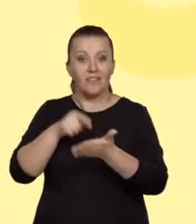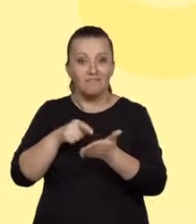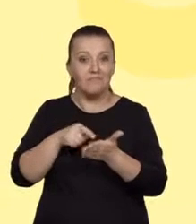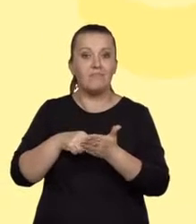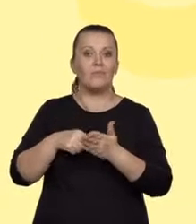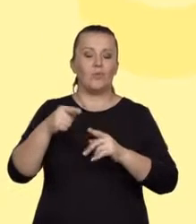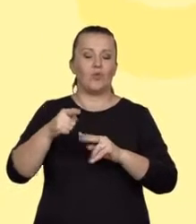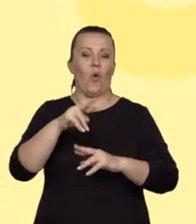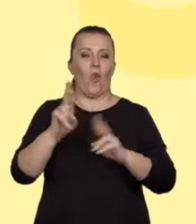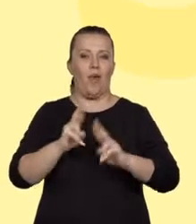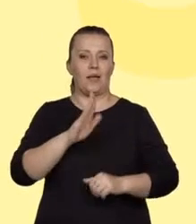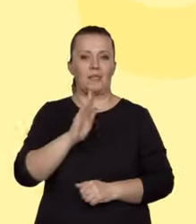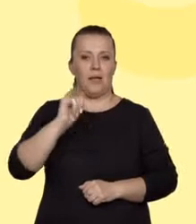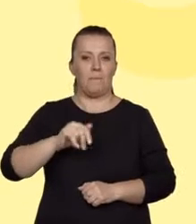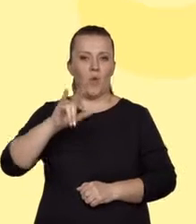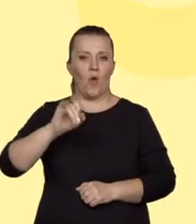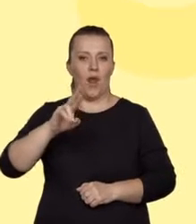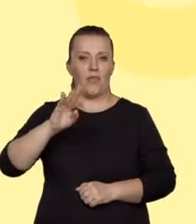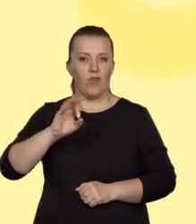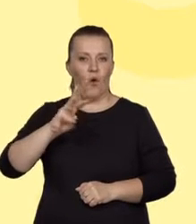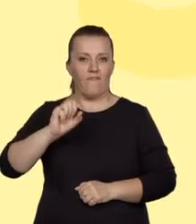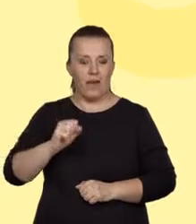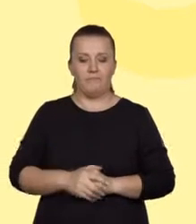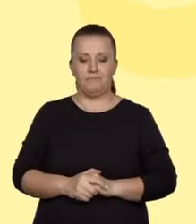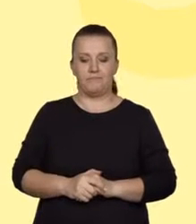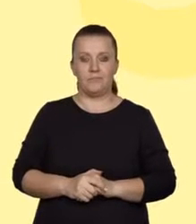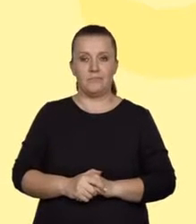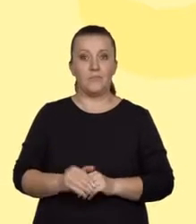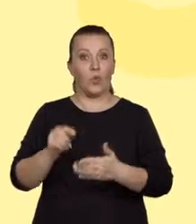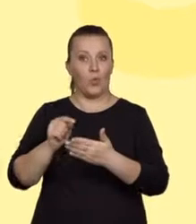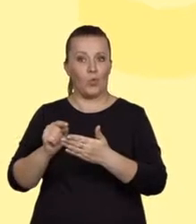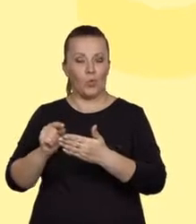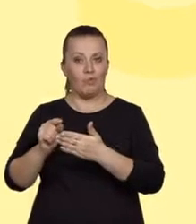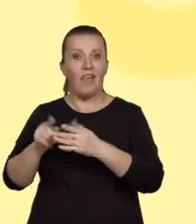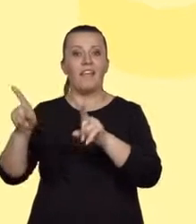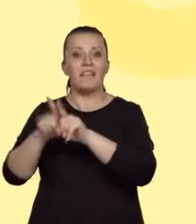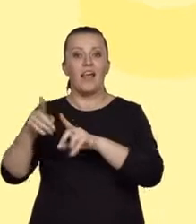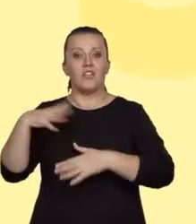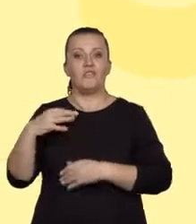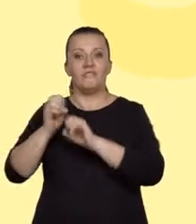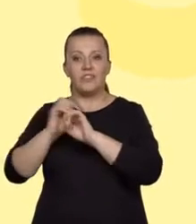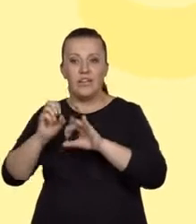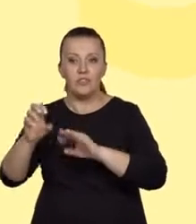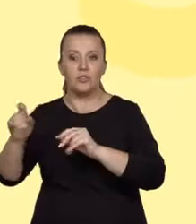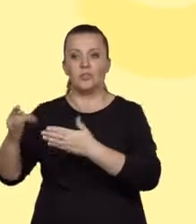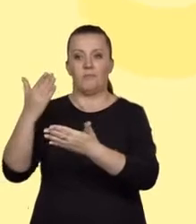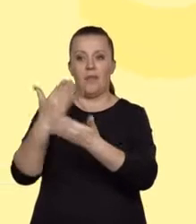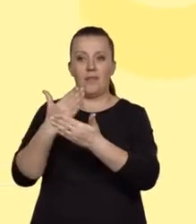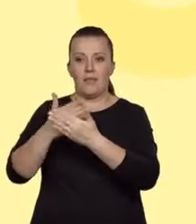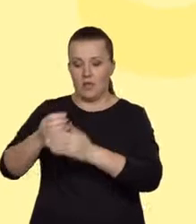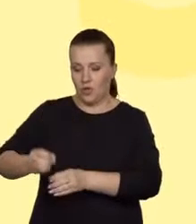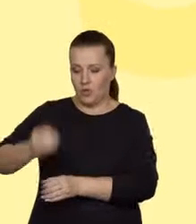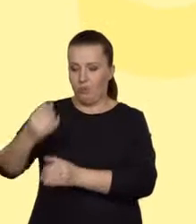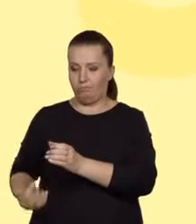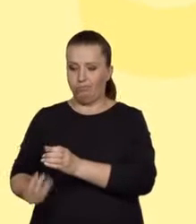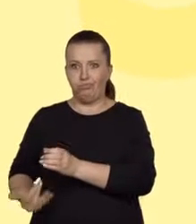reakcję biuretową. Podobnie wyjaśniliśmy, dlaczego w trzeciej serii doświadczeń ceglasty osad powstał w